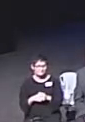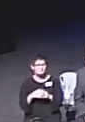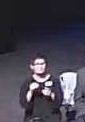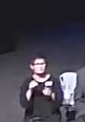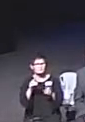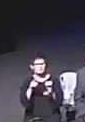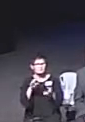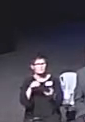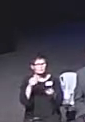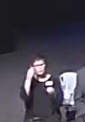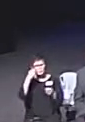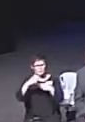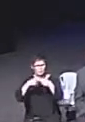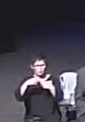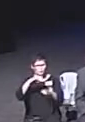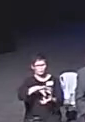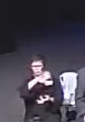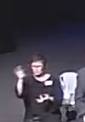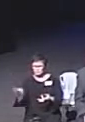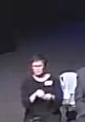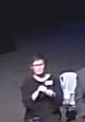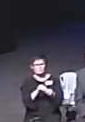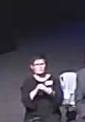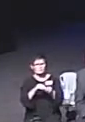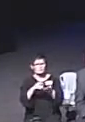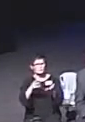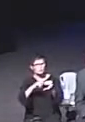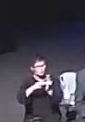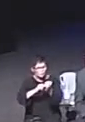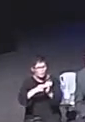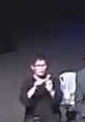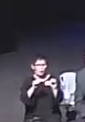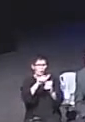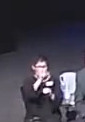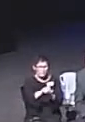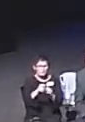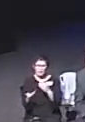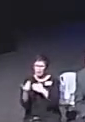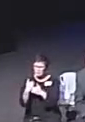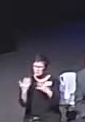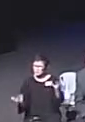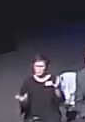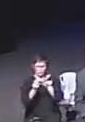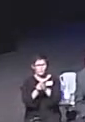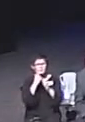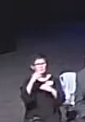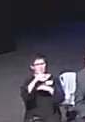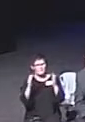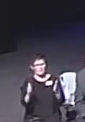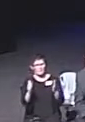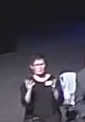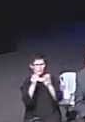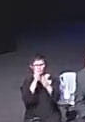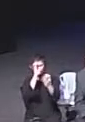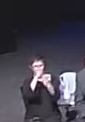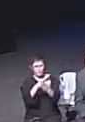Koko oppimisprosessin runkosuunnitelma organisaatioon yhdessä opettaja ja asiakkaat määrittelevät oppimistavoitteet